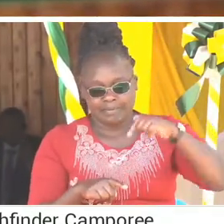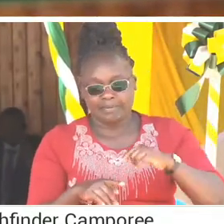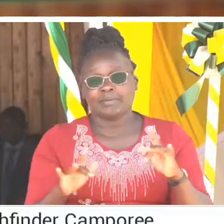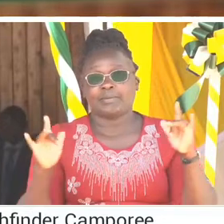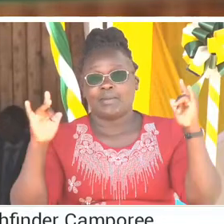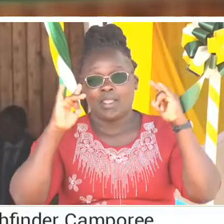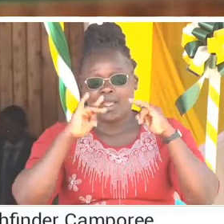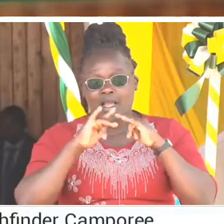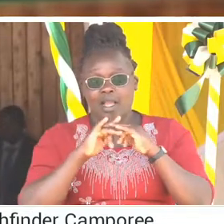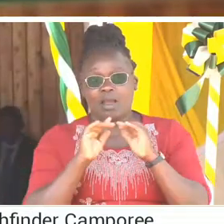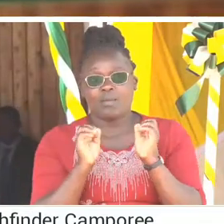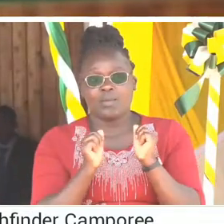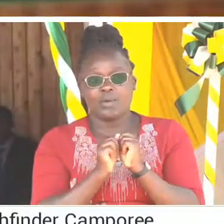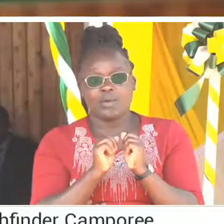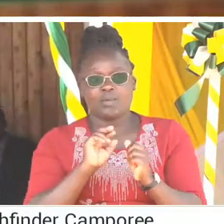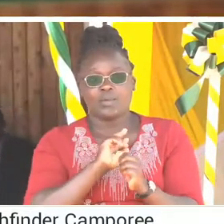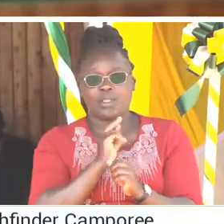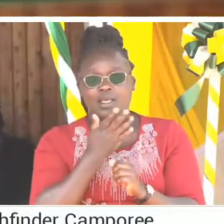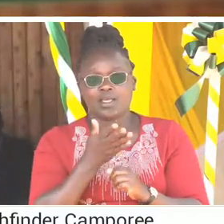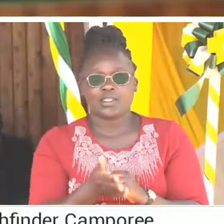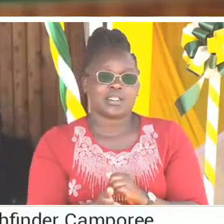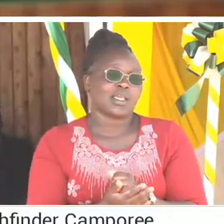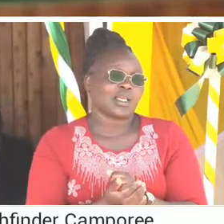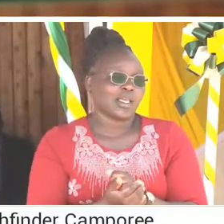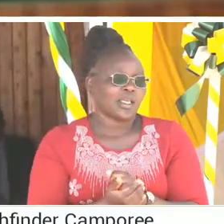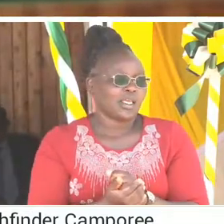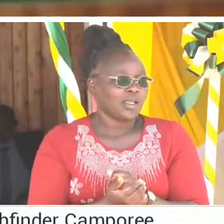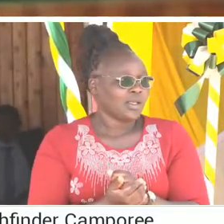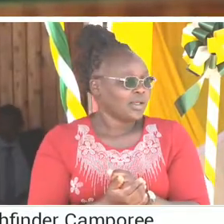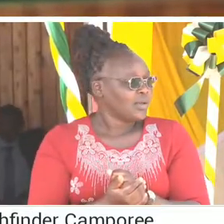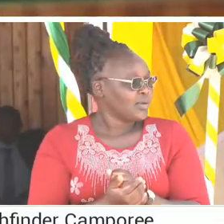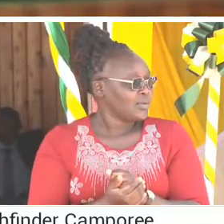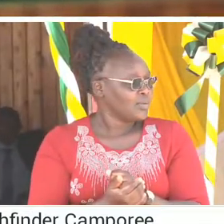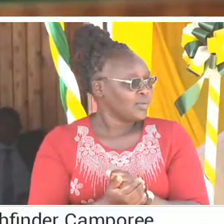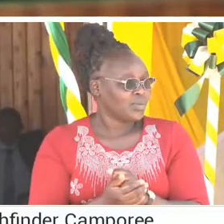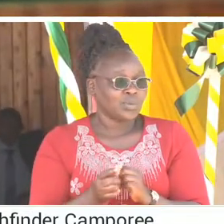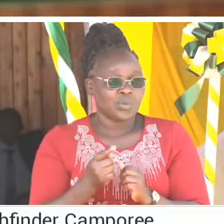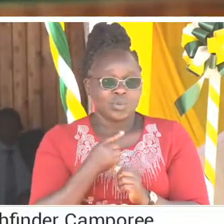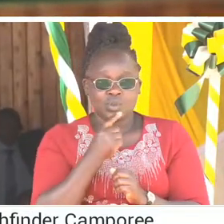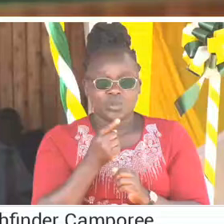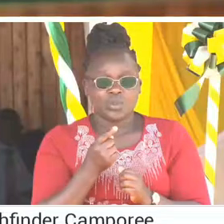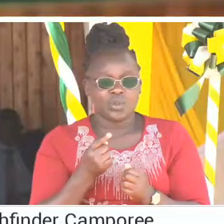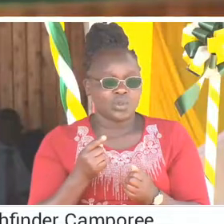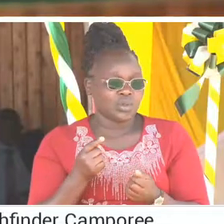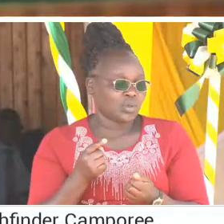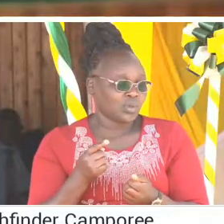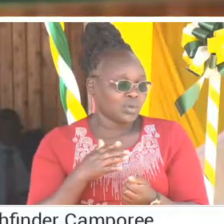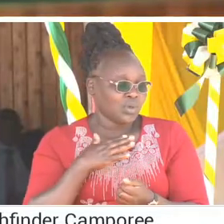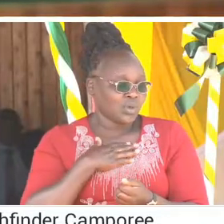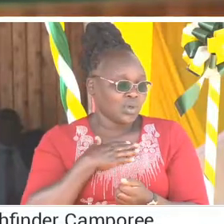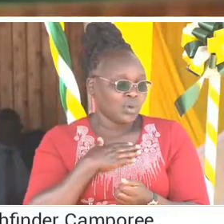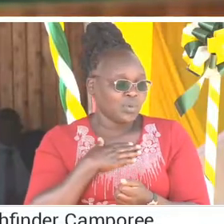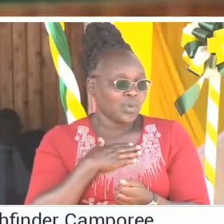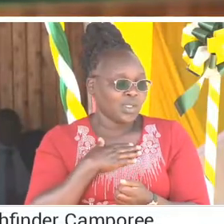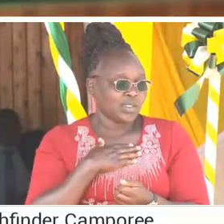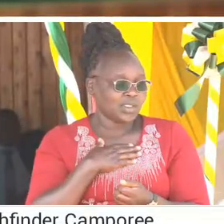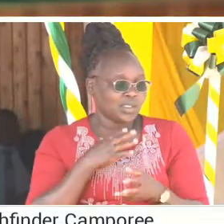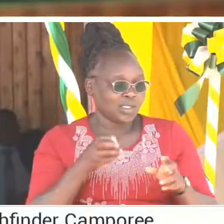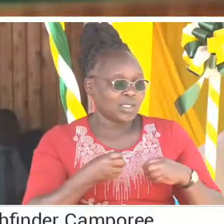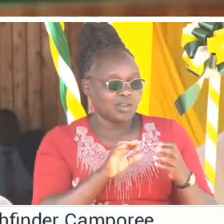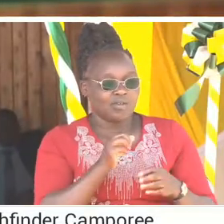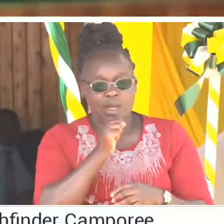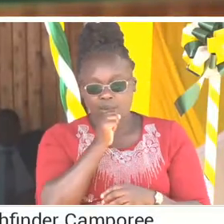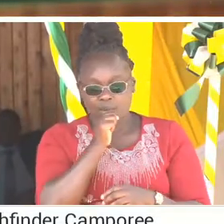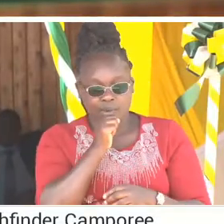ili ya kwamba aweze kuwa pamoja na sisi. Naomba Meshak Mba Mike Kogo aweze kutoa